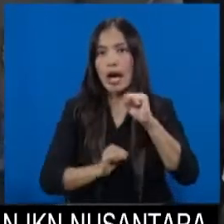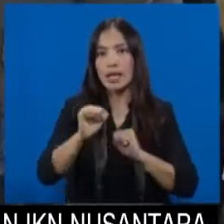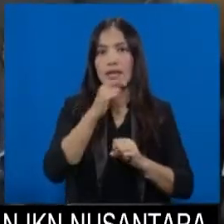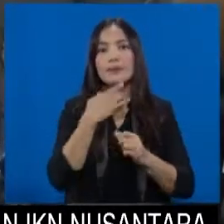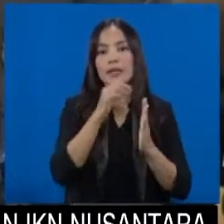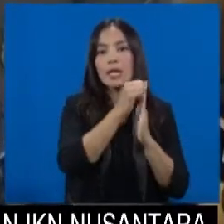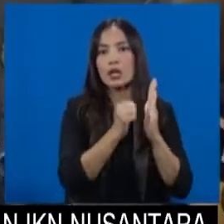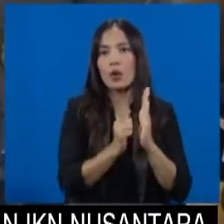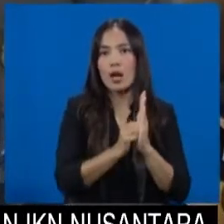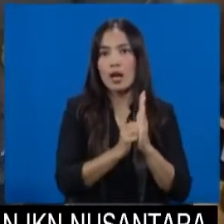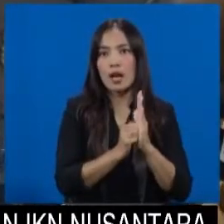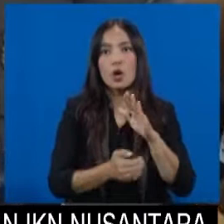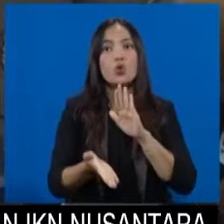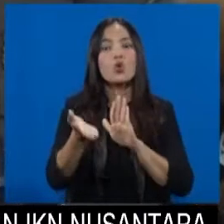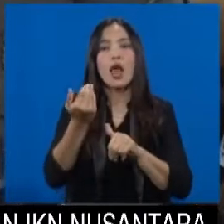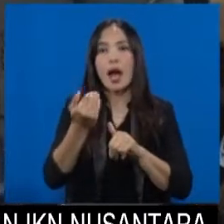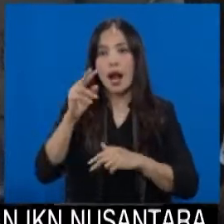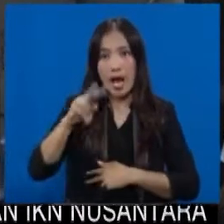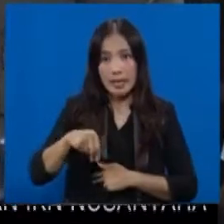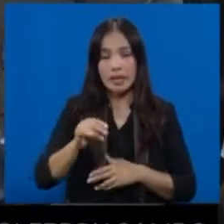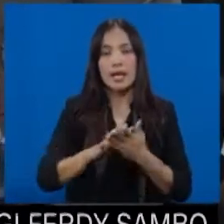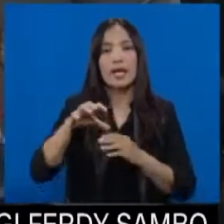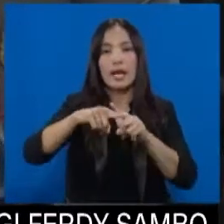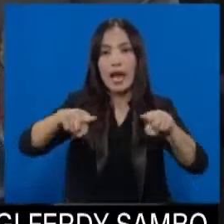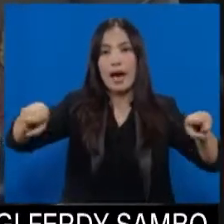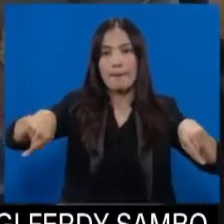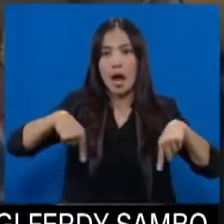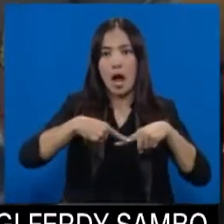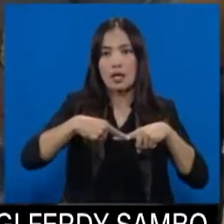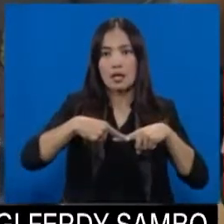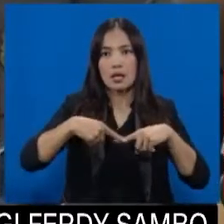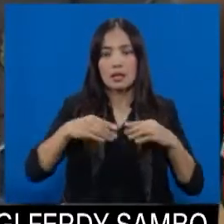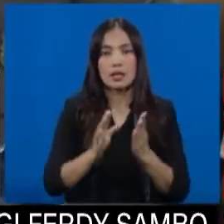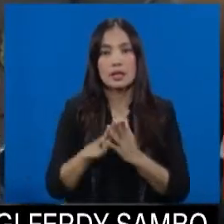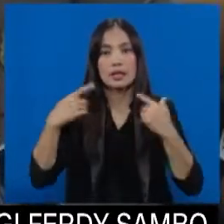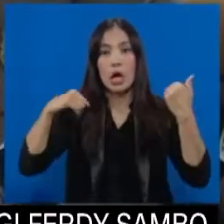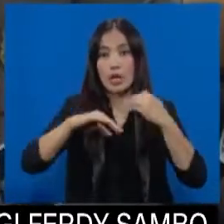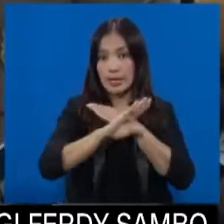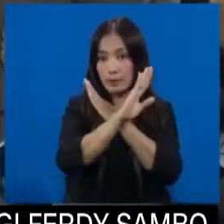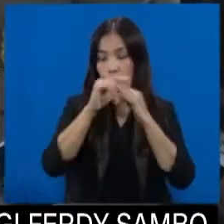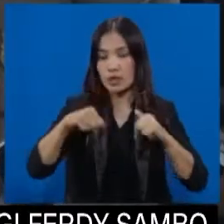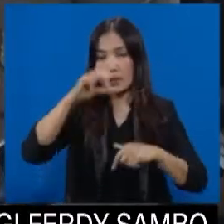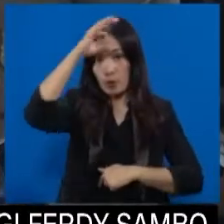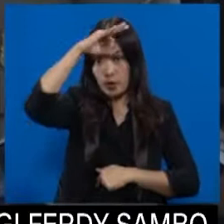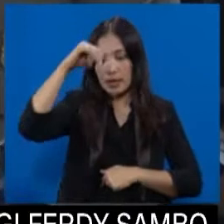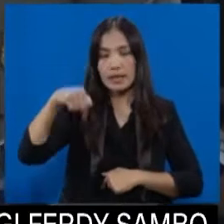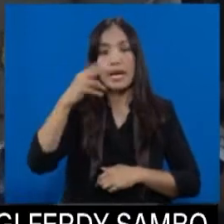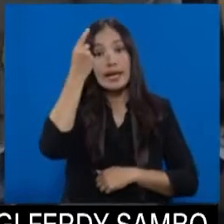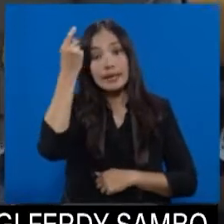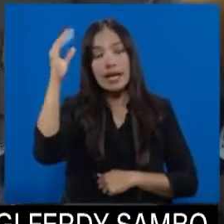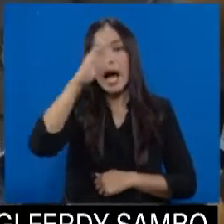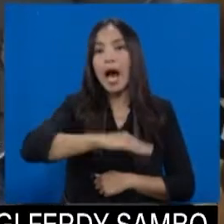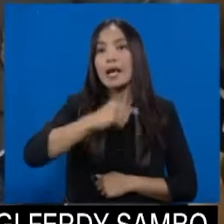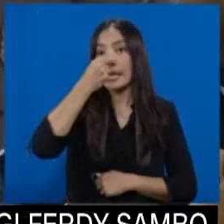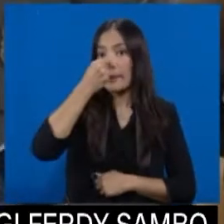yang rencananya akan dilaksanakan di lapangan Mapolda Jatim. Dan selanjutnya juga direncanakan pada hari